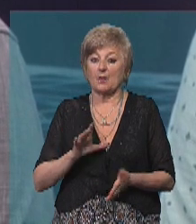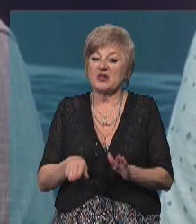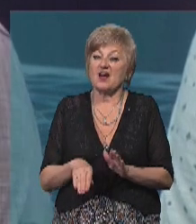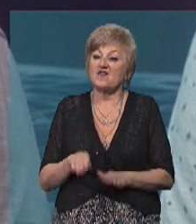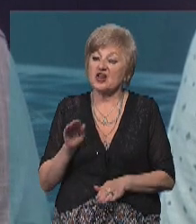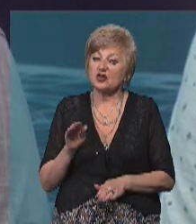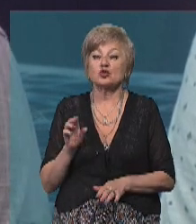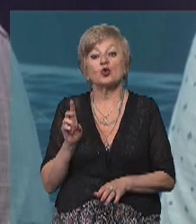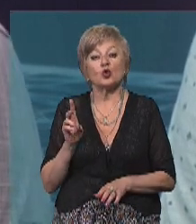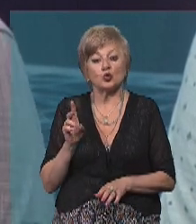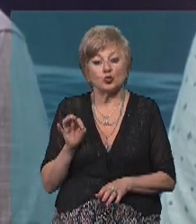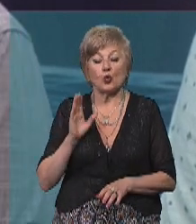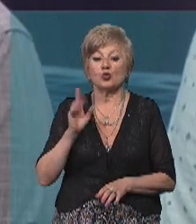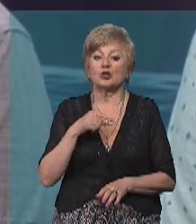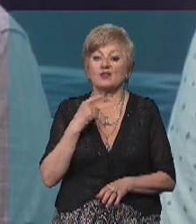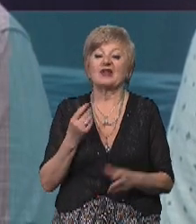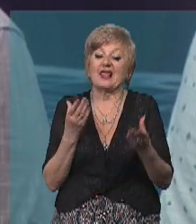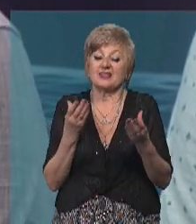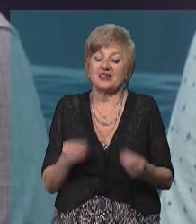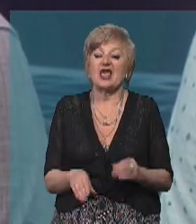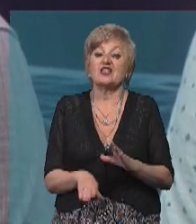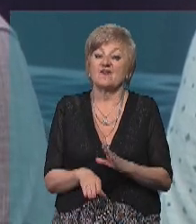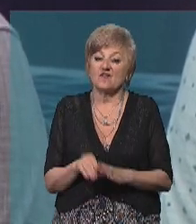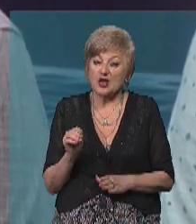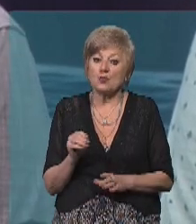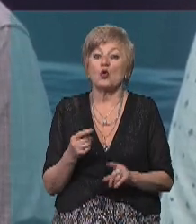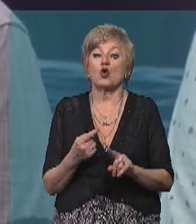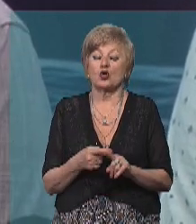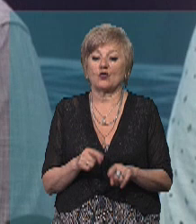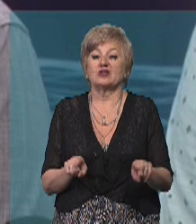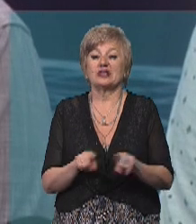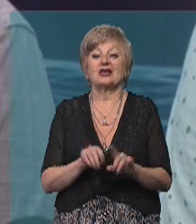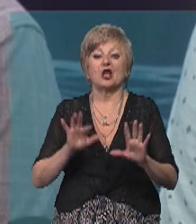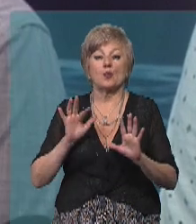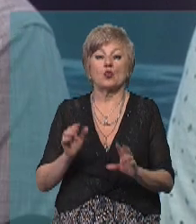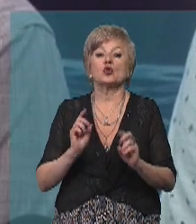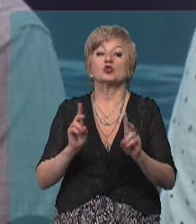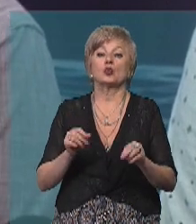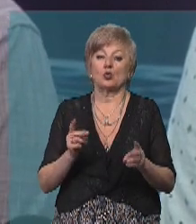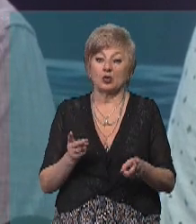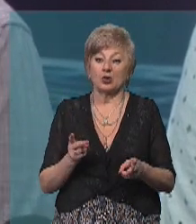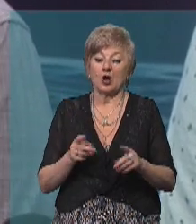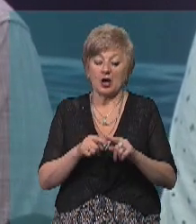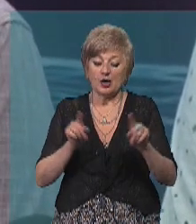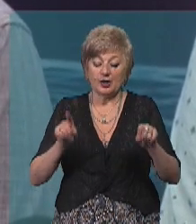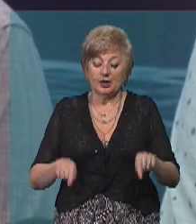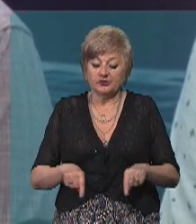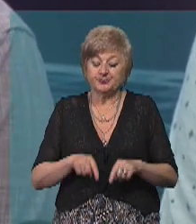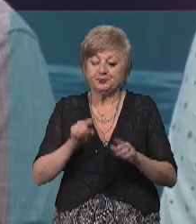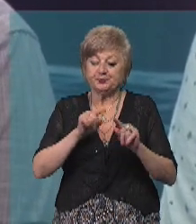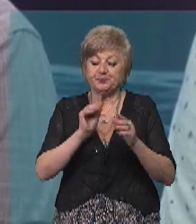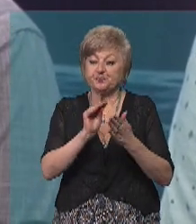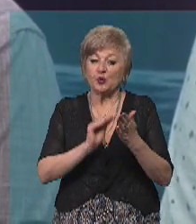вищою. Але якщо ми будемо говорити про день виборів і саме про такі моменти, наприклад, як фотографування бюлетенів,